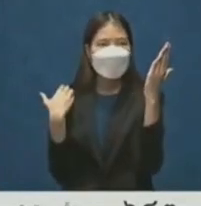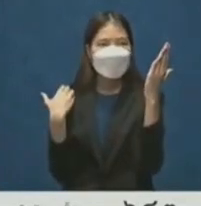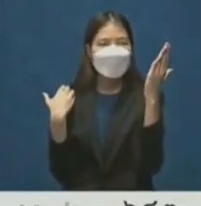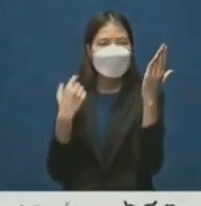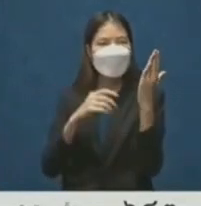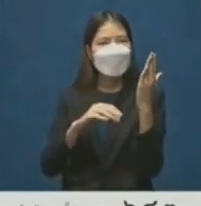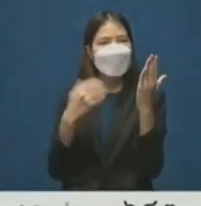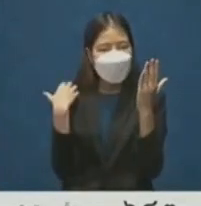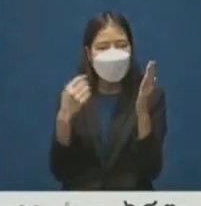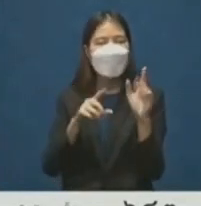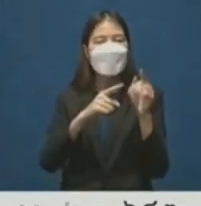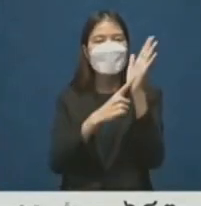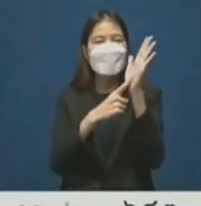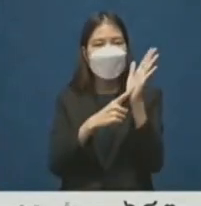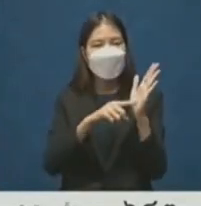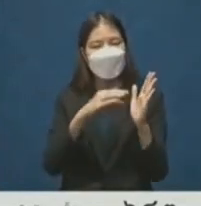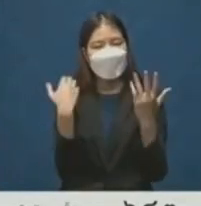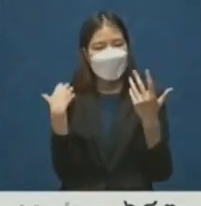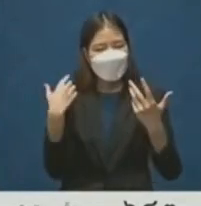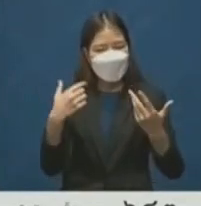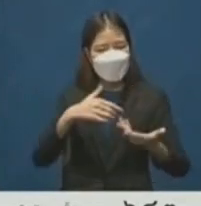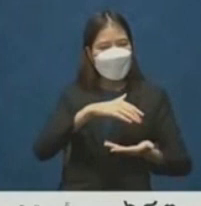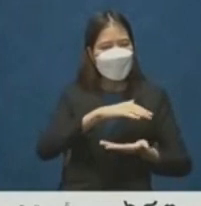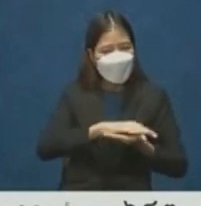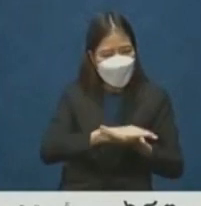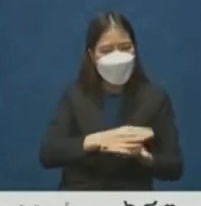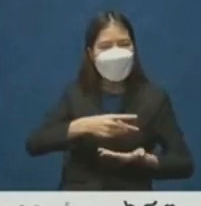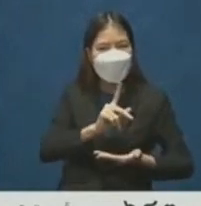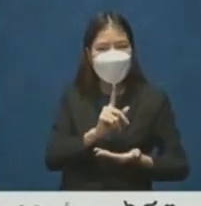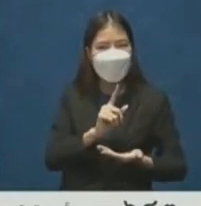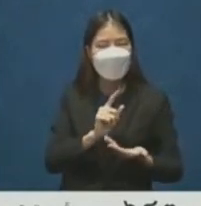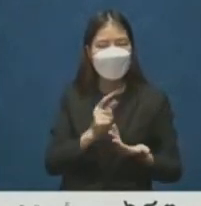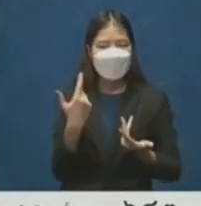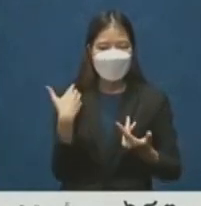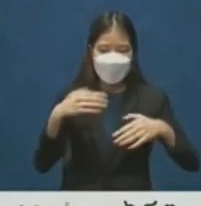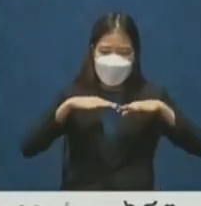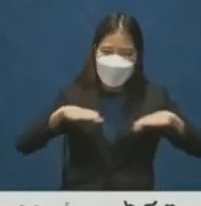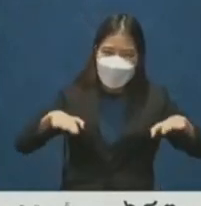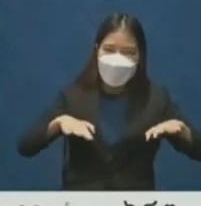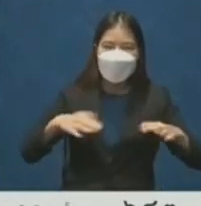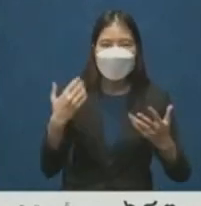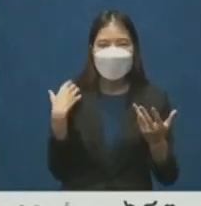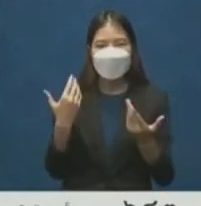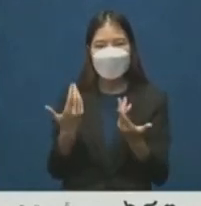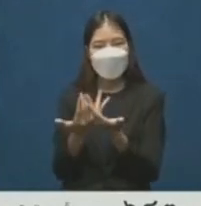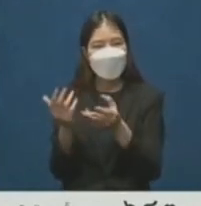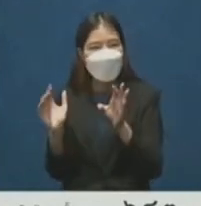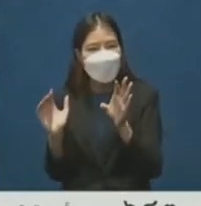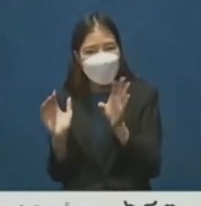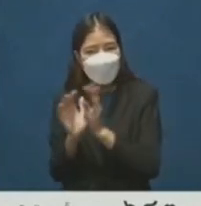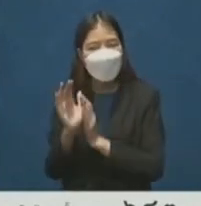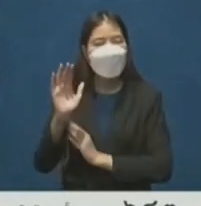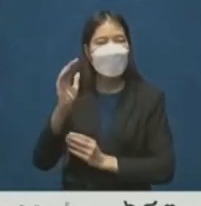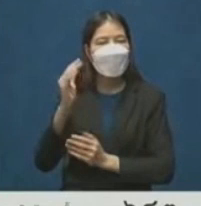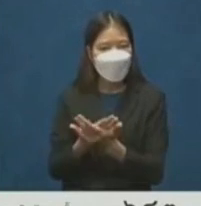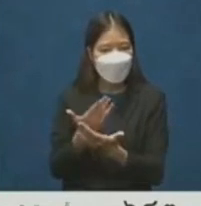งเรียนอยู่จังหวัดบึงกาฬผมนี่มี 3-4 โรงเรียนโรงเรียนประถมด้วยต้องเด็กนักเรียนเนี่ยผู้ปกครอง